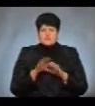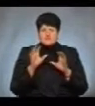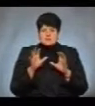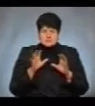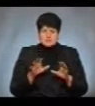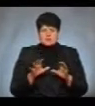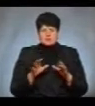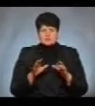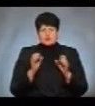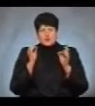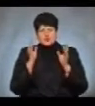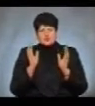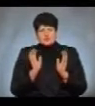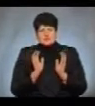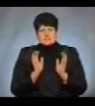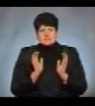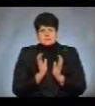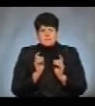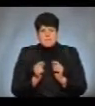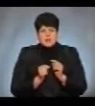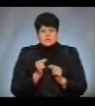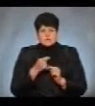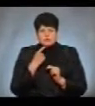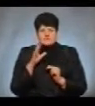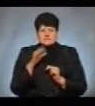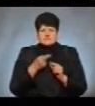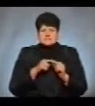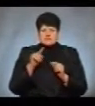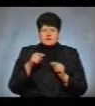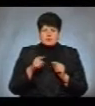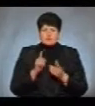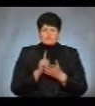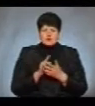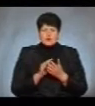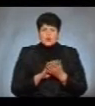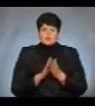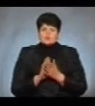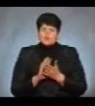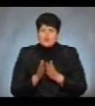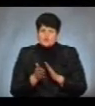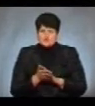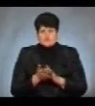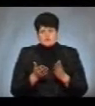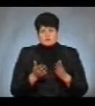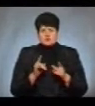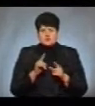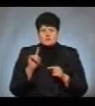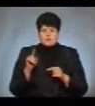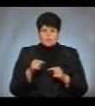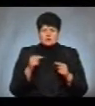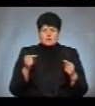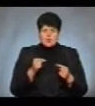охорону культурної спадщини говорить, що оці всі вимоги повинні якось узгоджуватися, щоб не вимоги